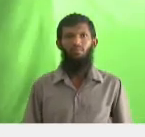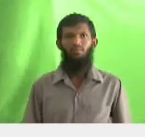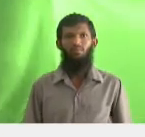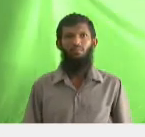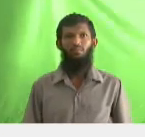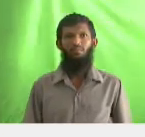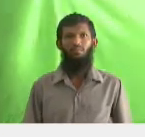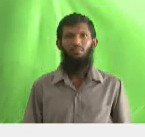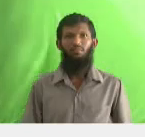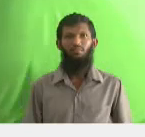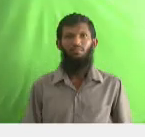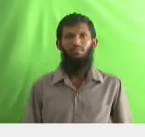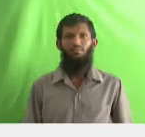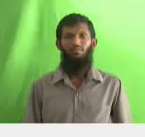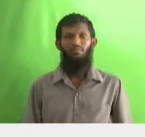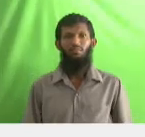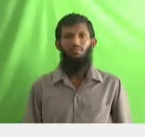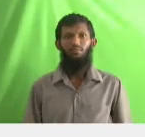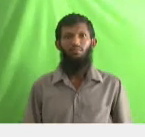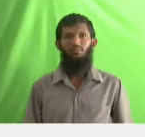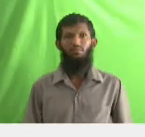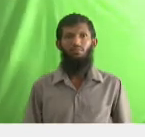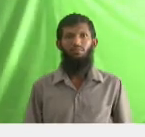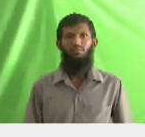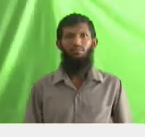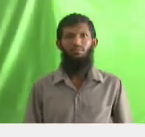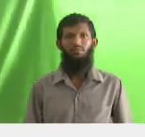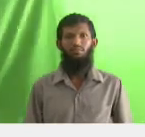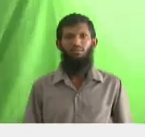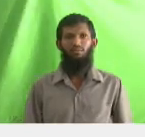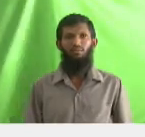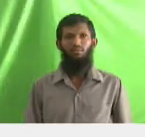تفرح إن الله لا يحب